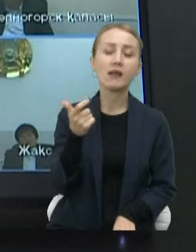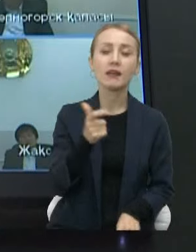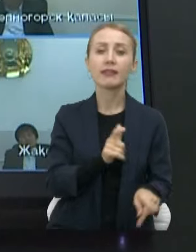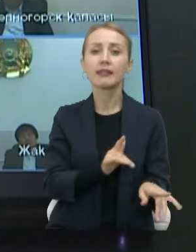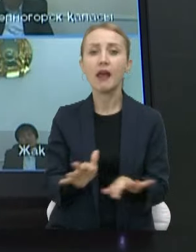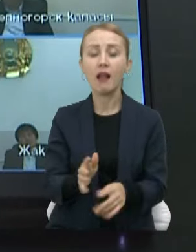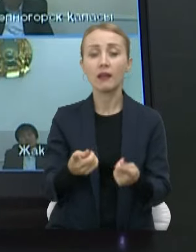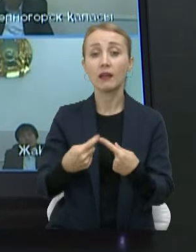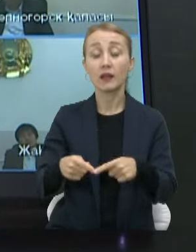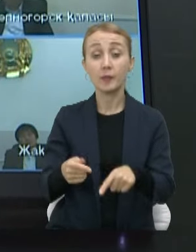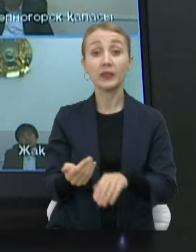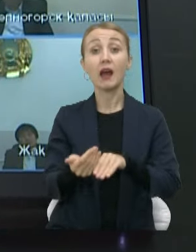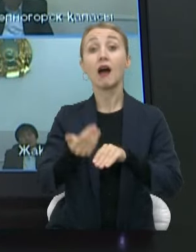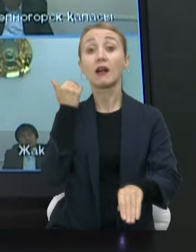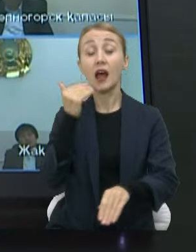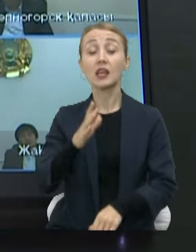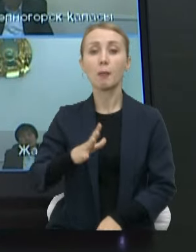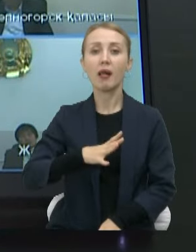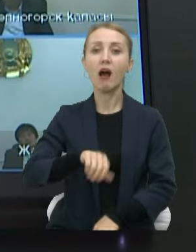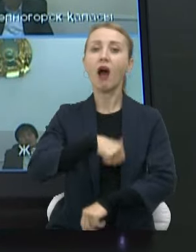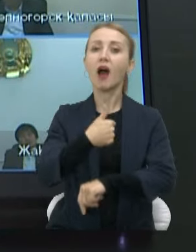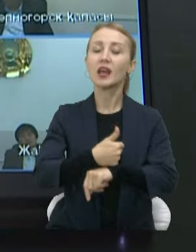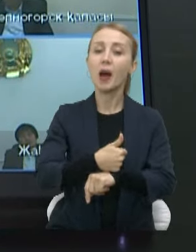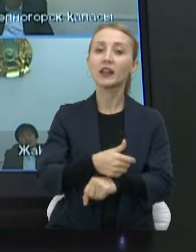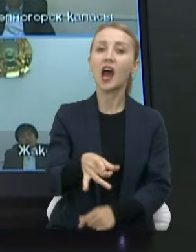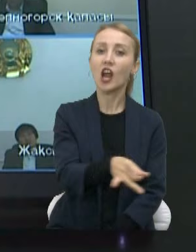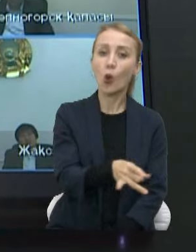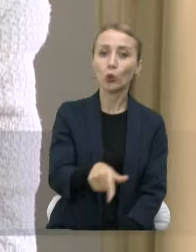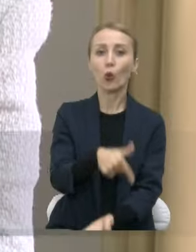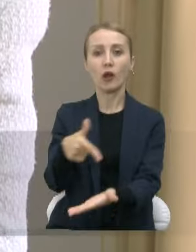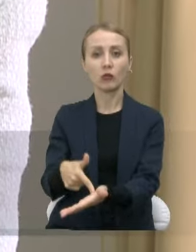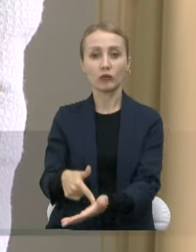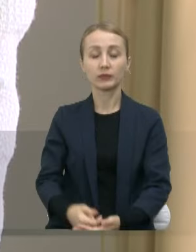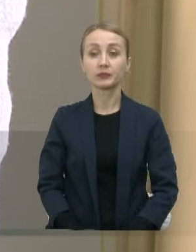организаций. Данные функции ранее осуществлялись акиматами районов и городов.